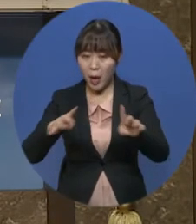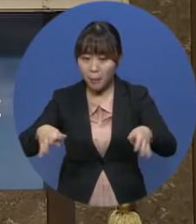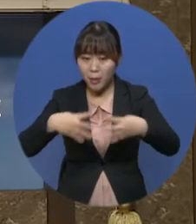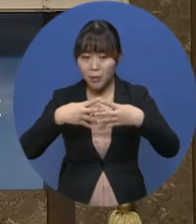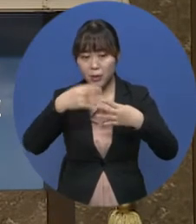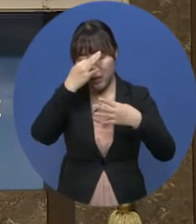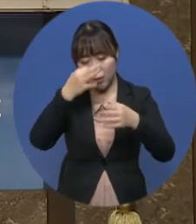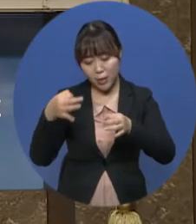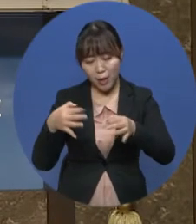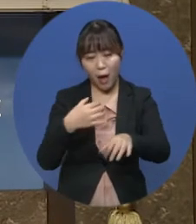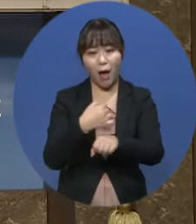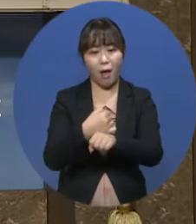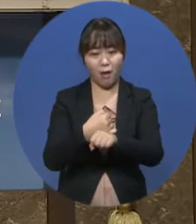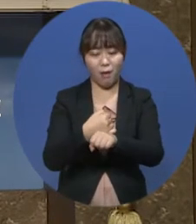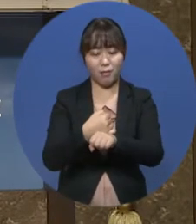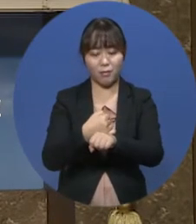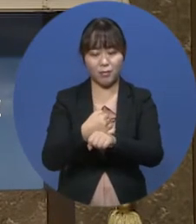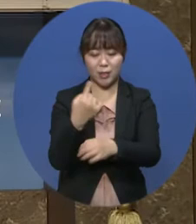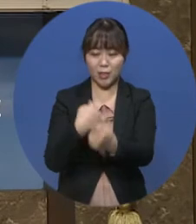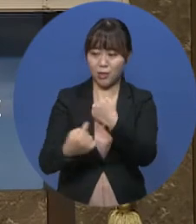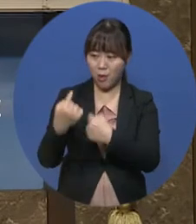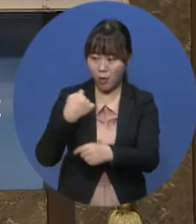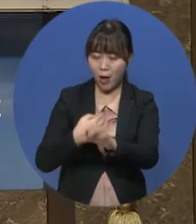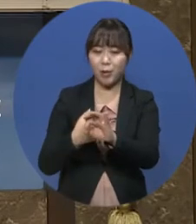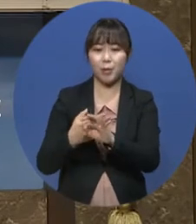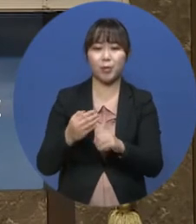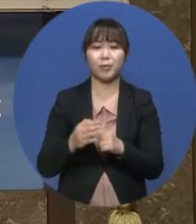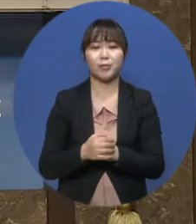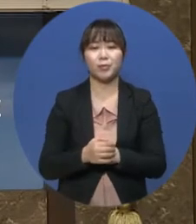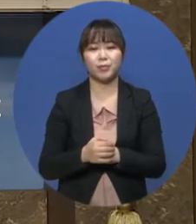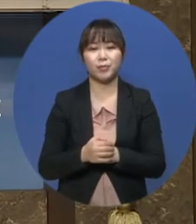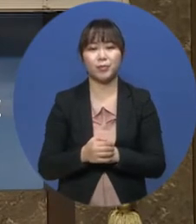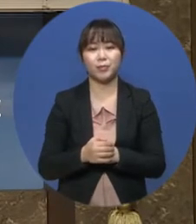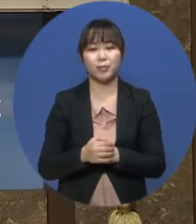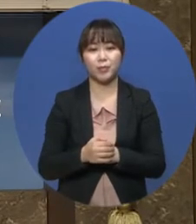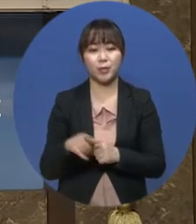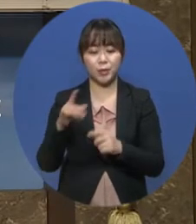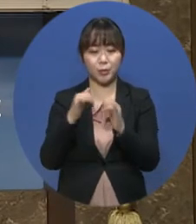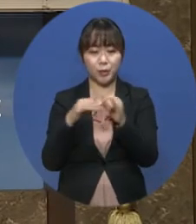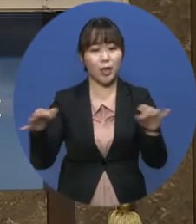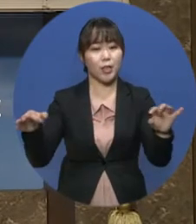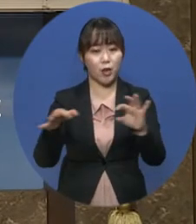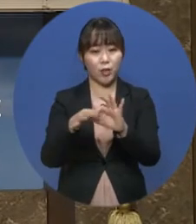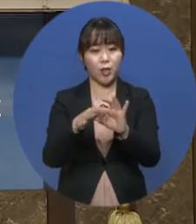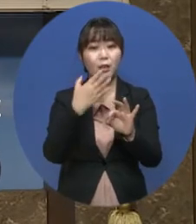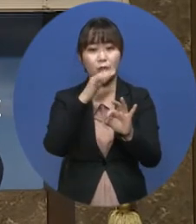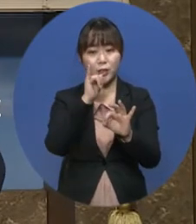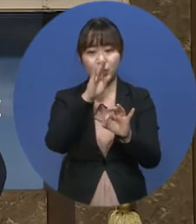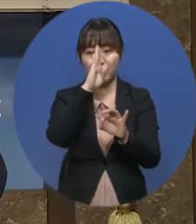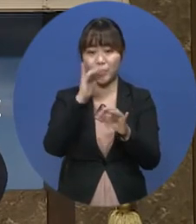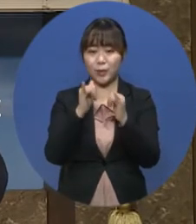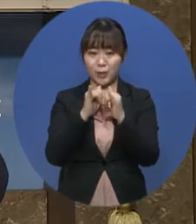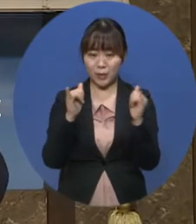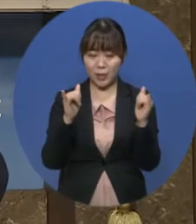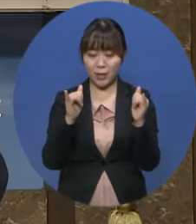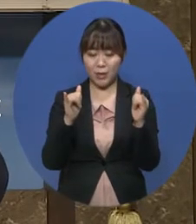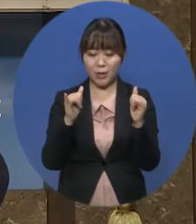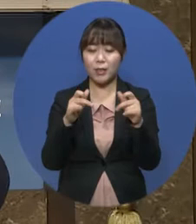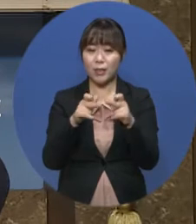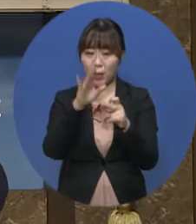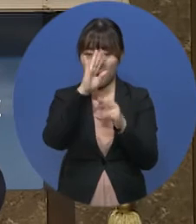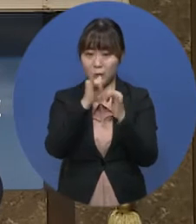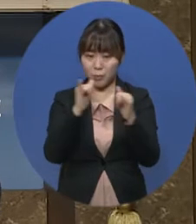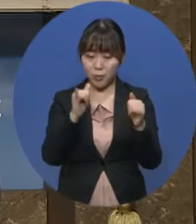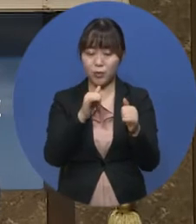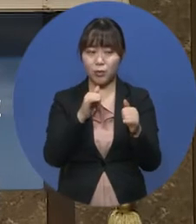재능기부를 하겠다 라고 신청을 하시면 아 그 분과 연계될 수 있는 으 아 그 장애인